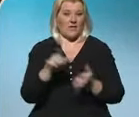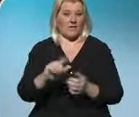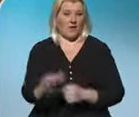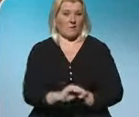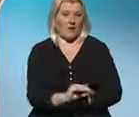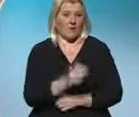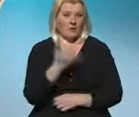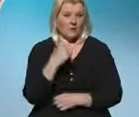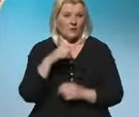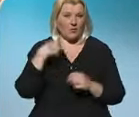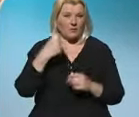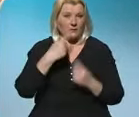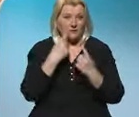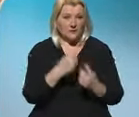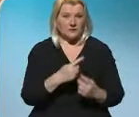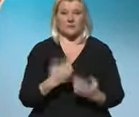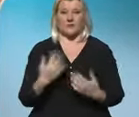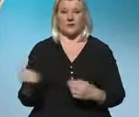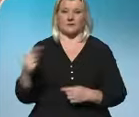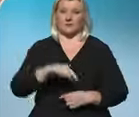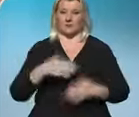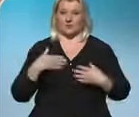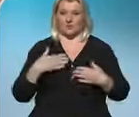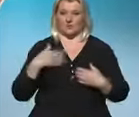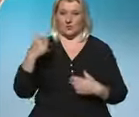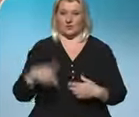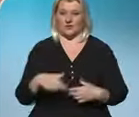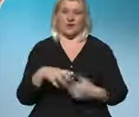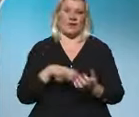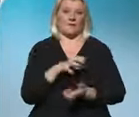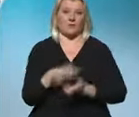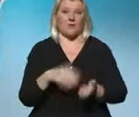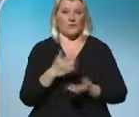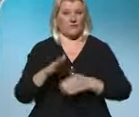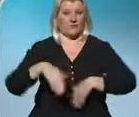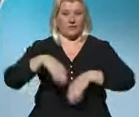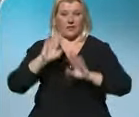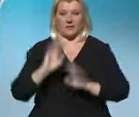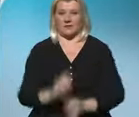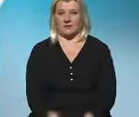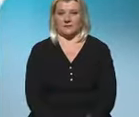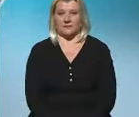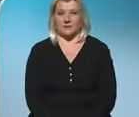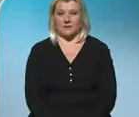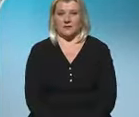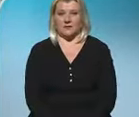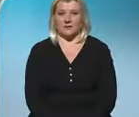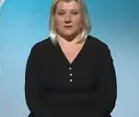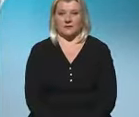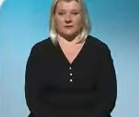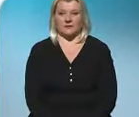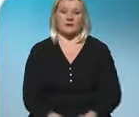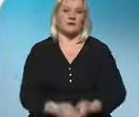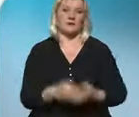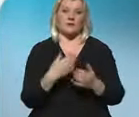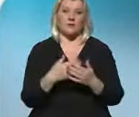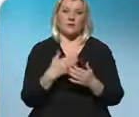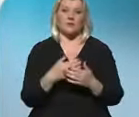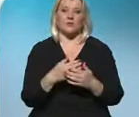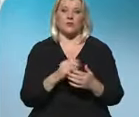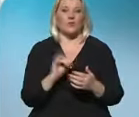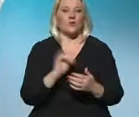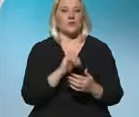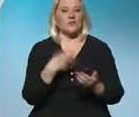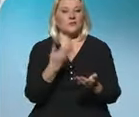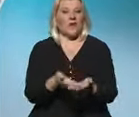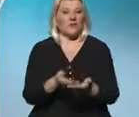Eva osobně. Evo, dobrý den. Dobrý den. Už velká Eva. Evo, kdo všechno musel dát k dispozici svůj videoarchiv, aby